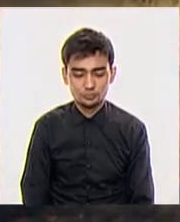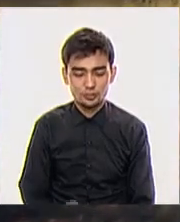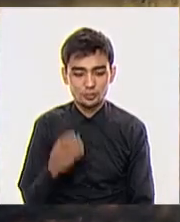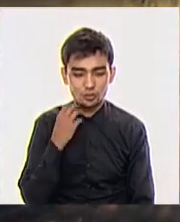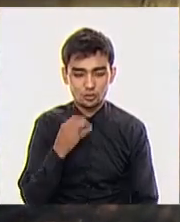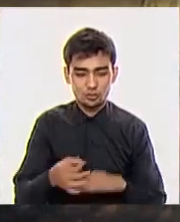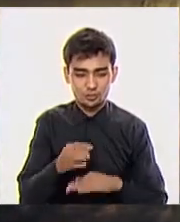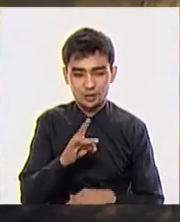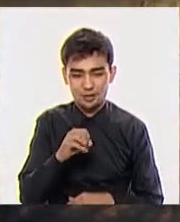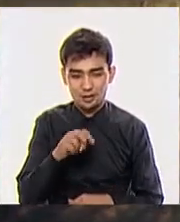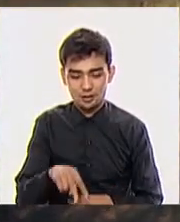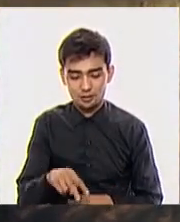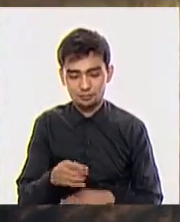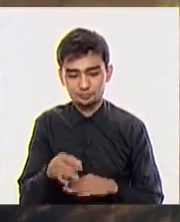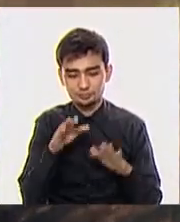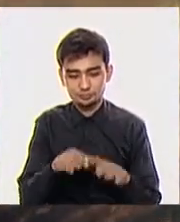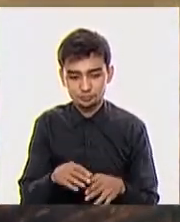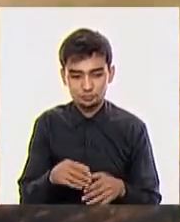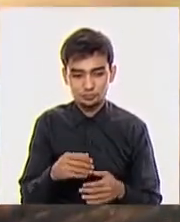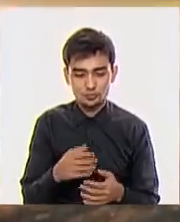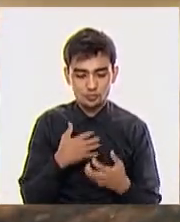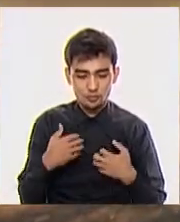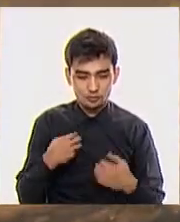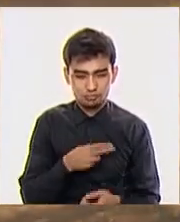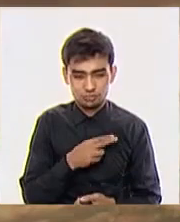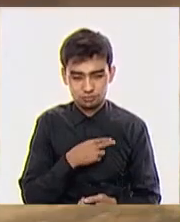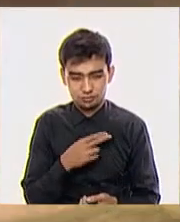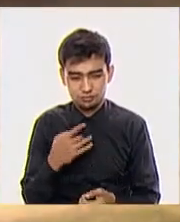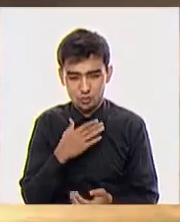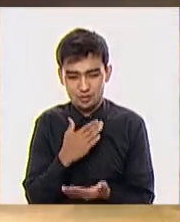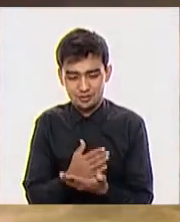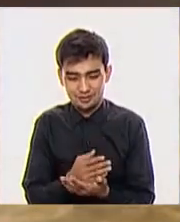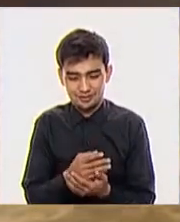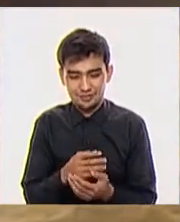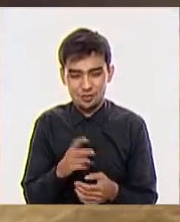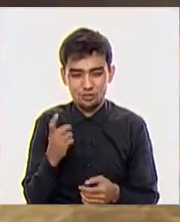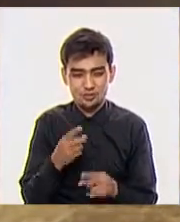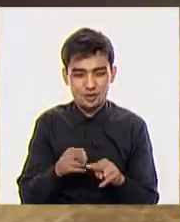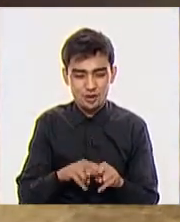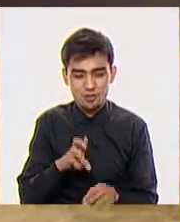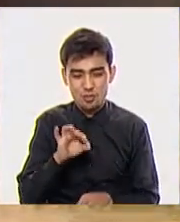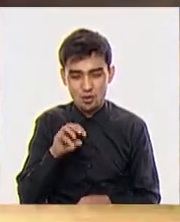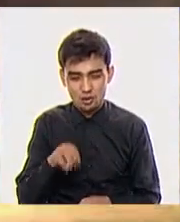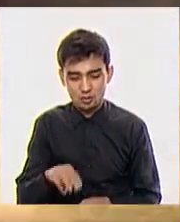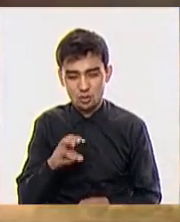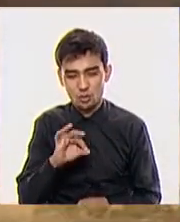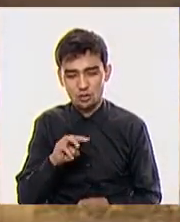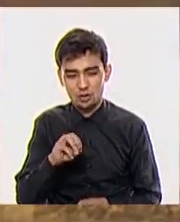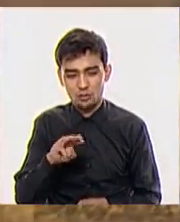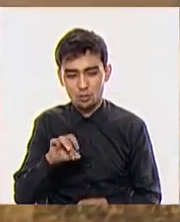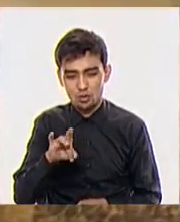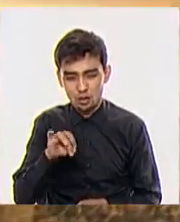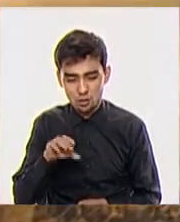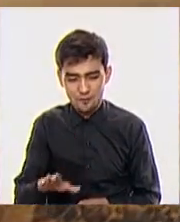Қызылорда облысы Арал ауданында қуаңшылықтан малдары көтерем болып, кейбірі қырылып қалған шаруаларға Болат Өтемұратов қоры 200 миллион